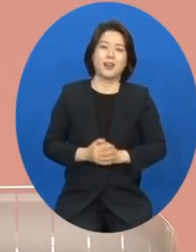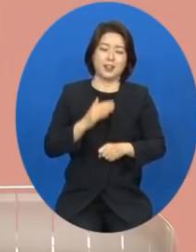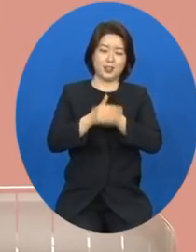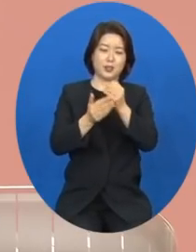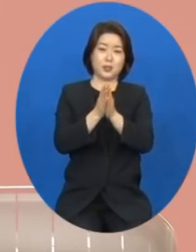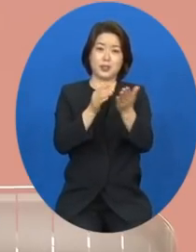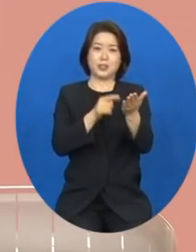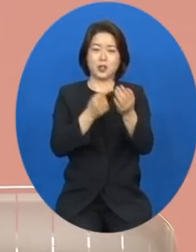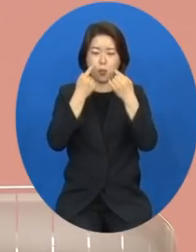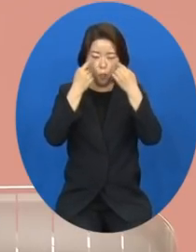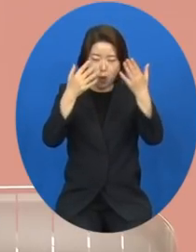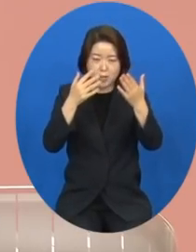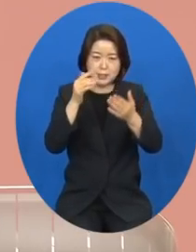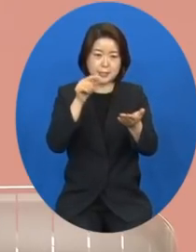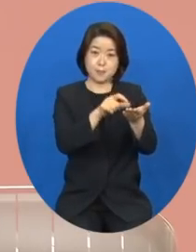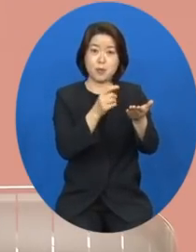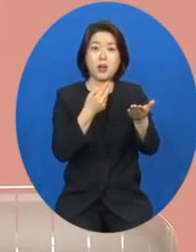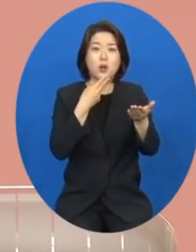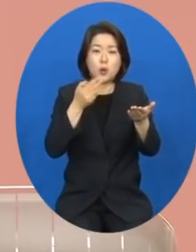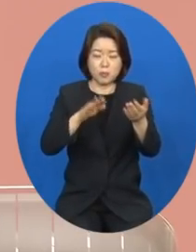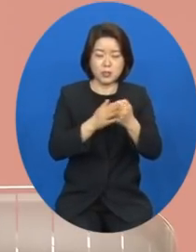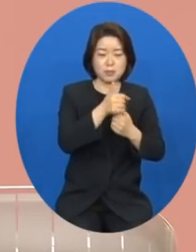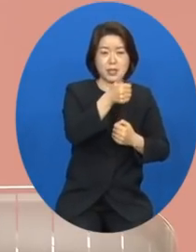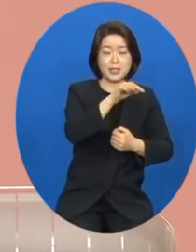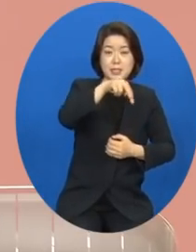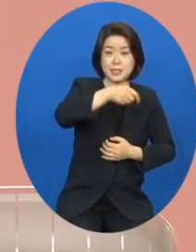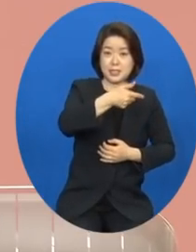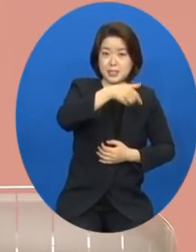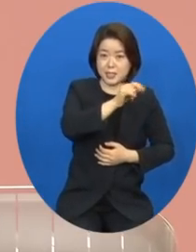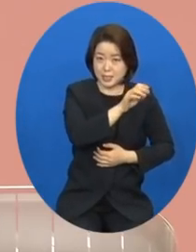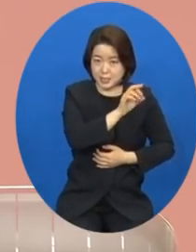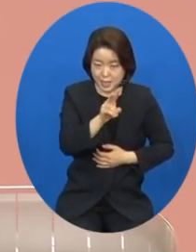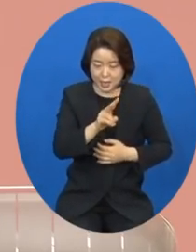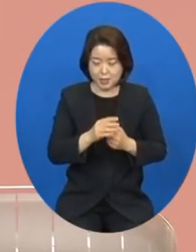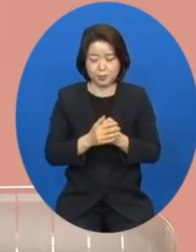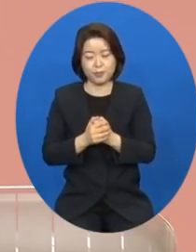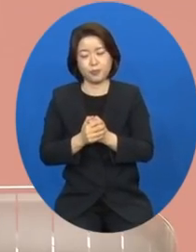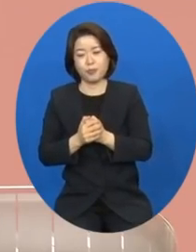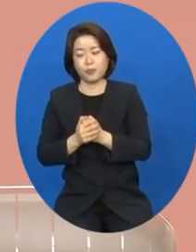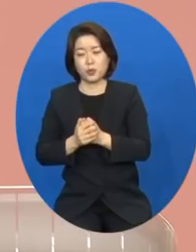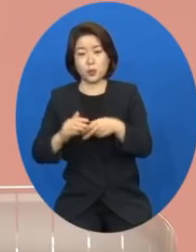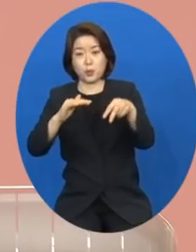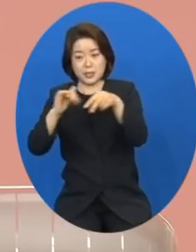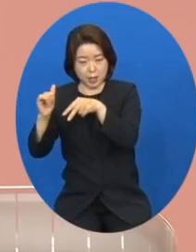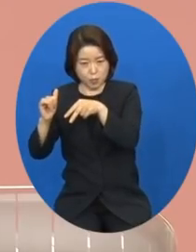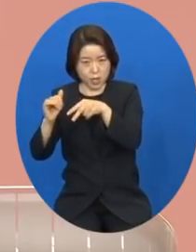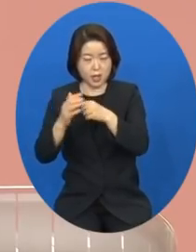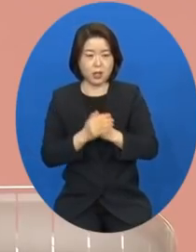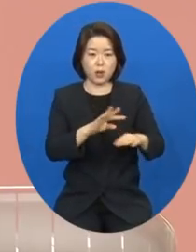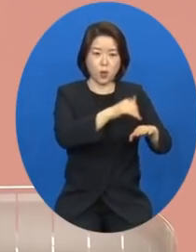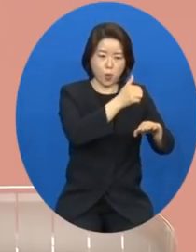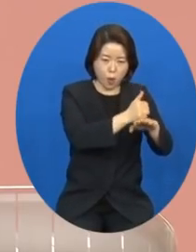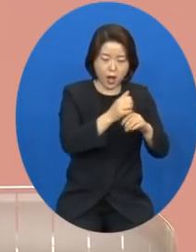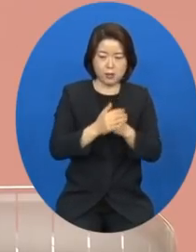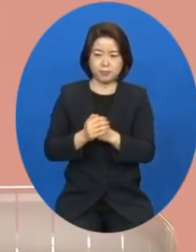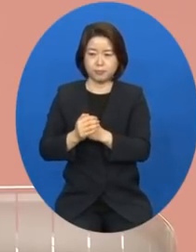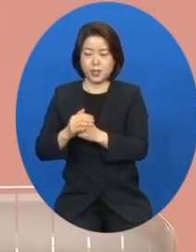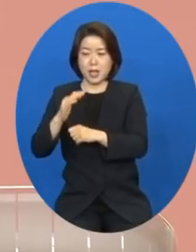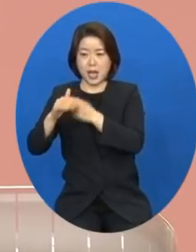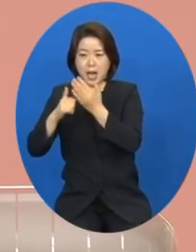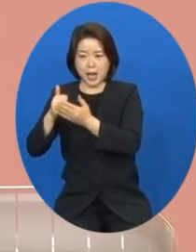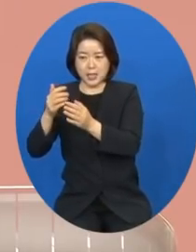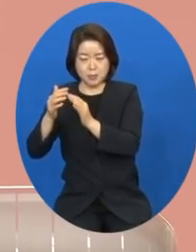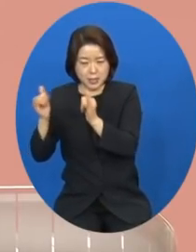얘기하고 있지 않지만 뭐 히스기야 1 사무엘의 경우에 왕과 선사 로서 역할을 감당 하다가 이 자녀들을